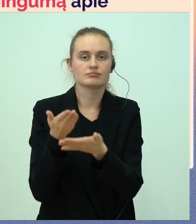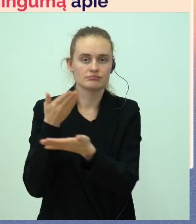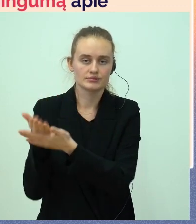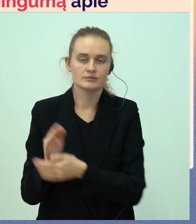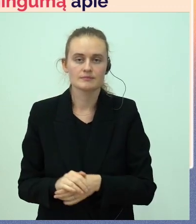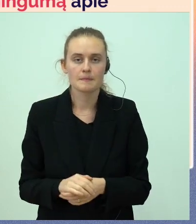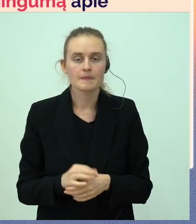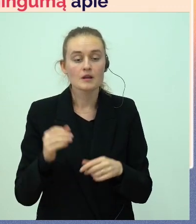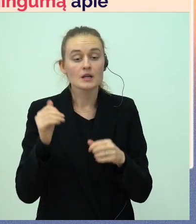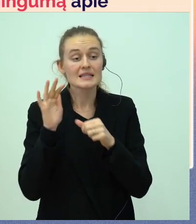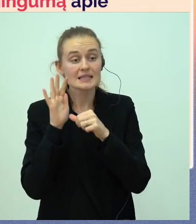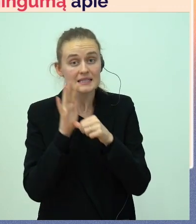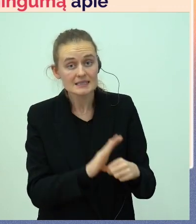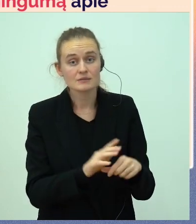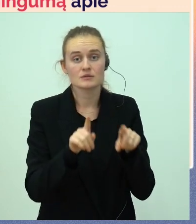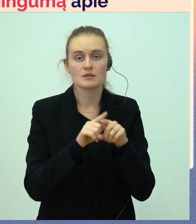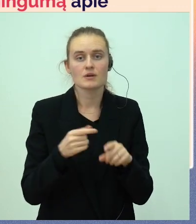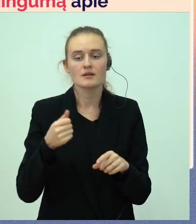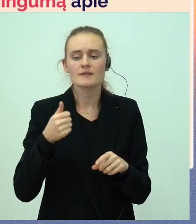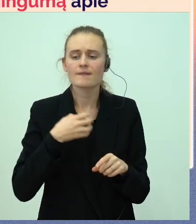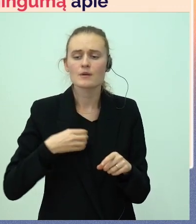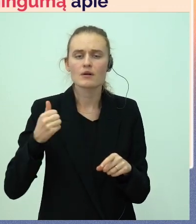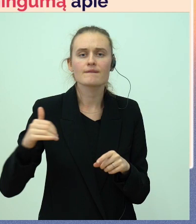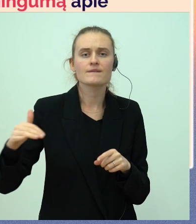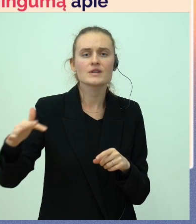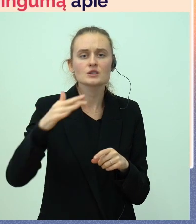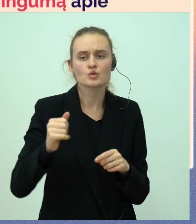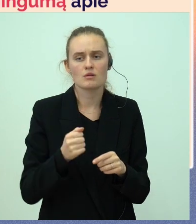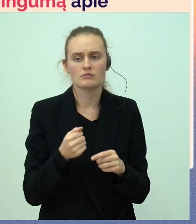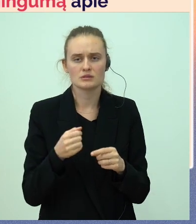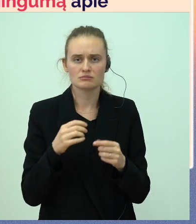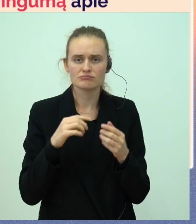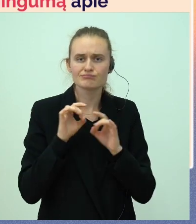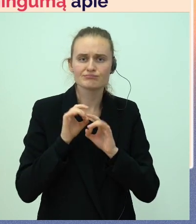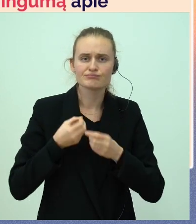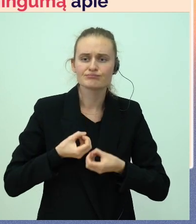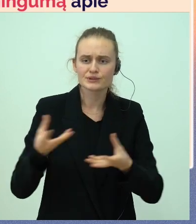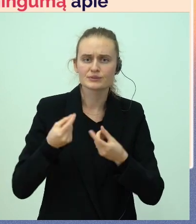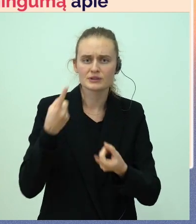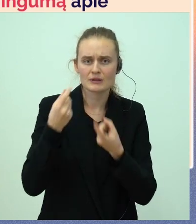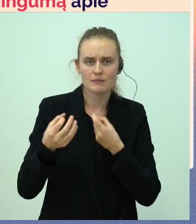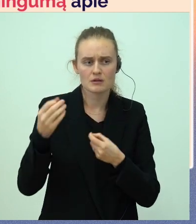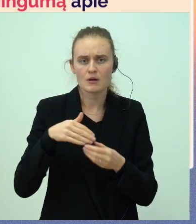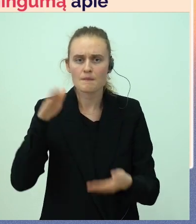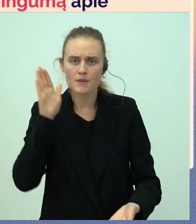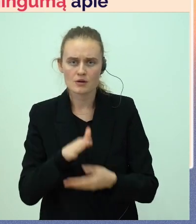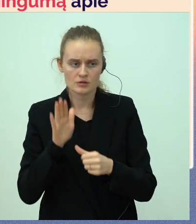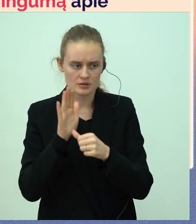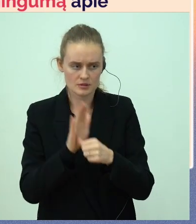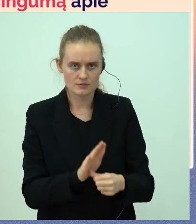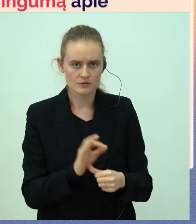Lietuvoje, tiek didinti visuomenės sąmoningumo apie antisemitizmą, antičigonizmą ir ksenofobiją. Tai pradedant